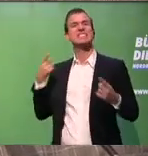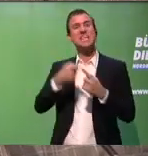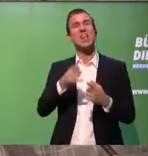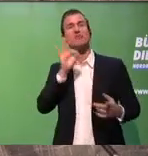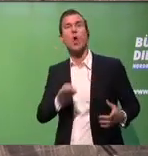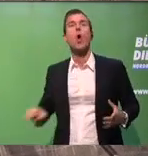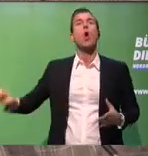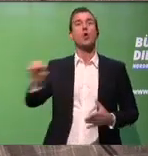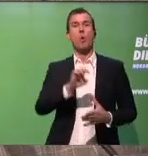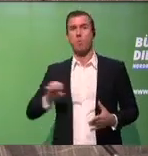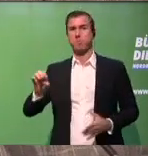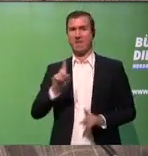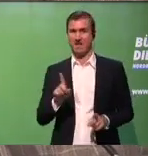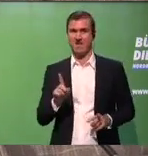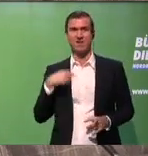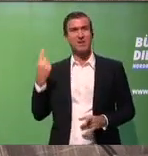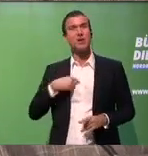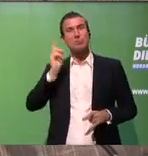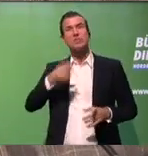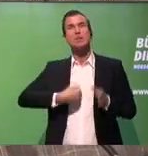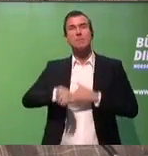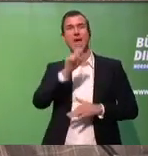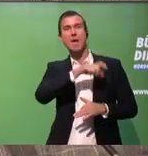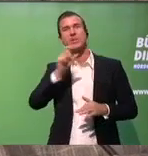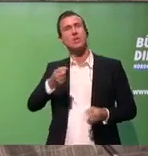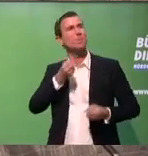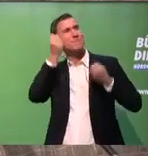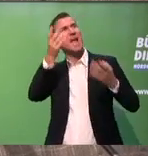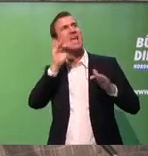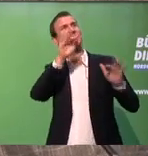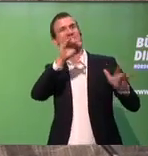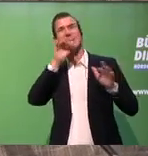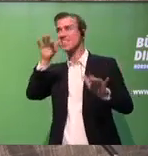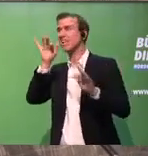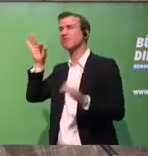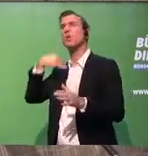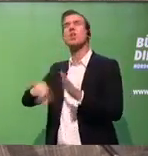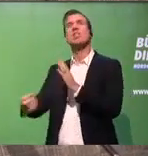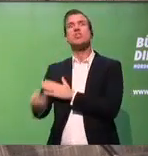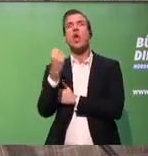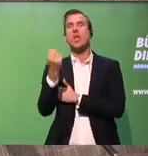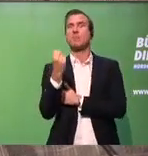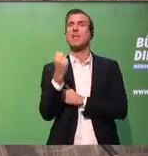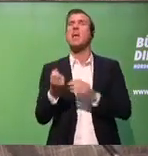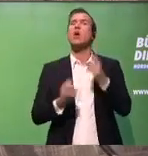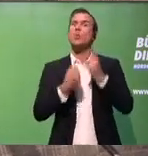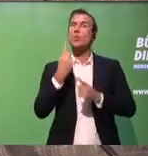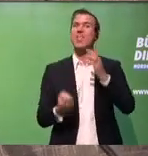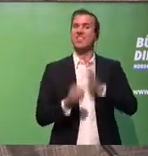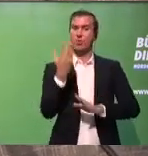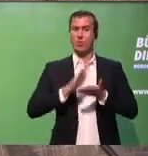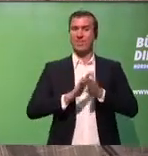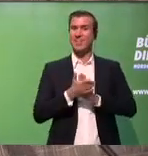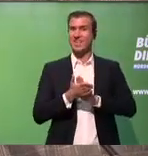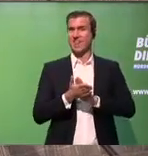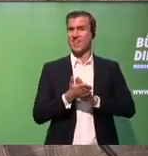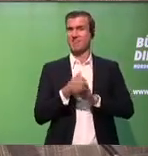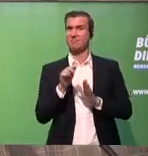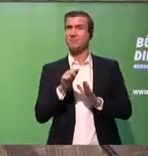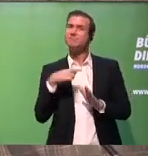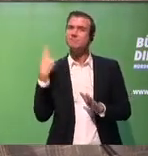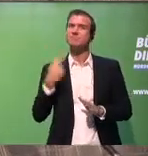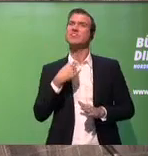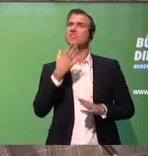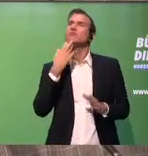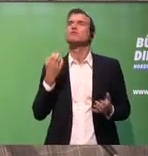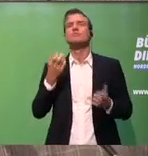europaweit. Wir müssen mehr Menschen begeistern für erneuerbare Energien, für den Green New Deal und für eine